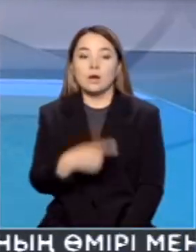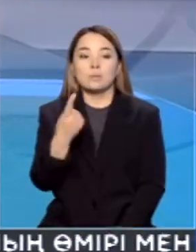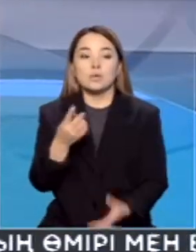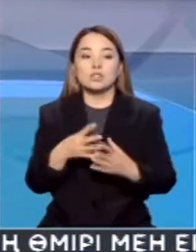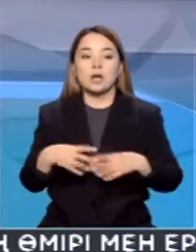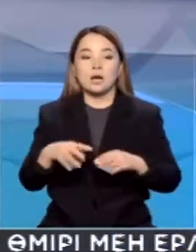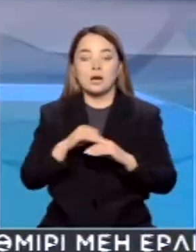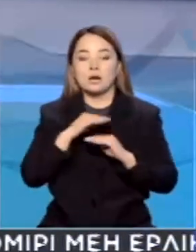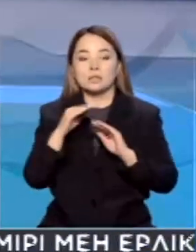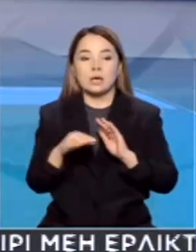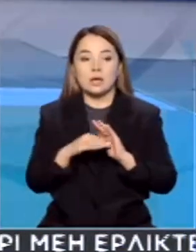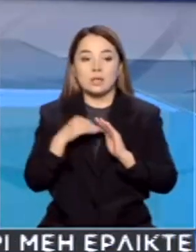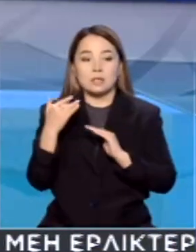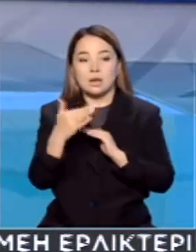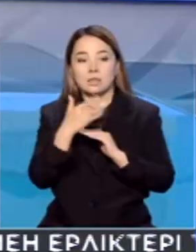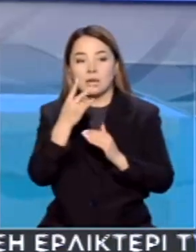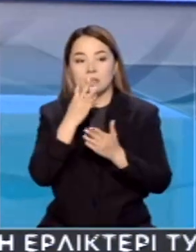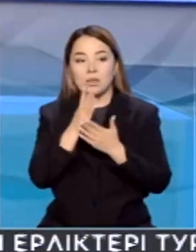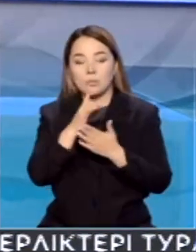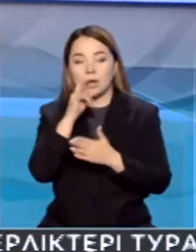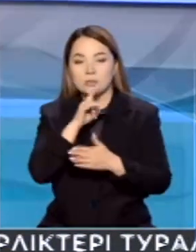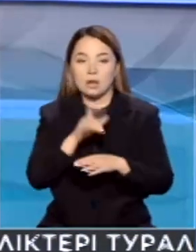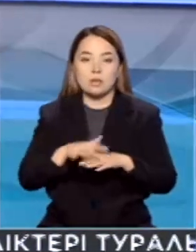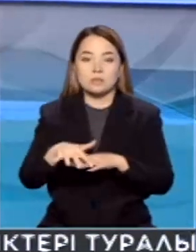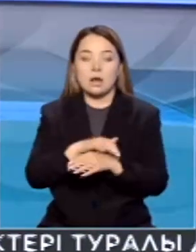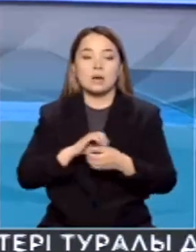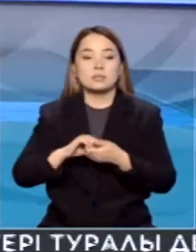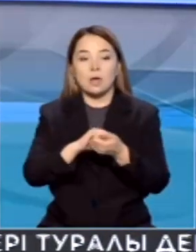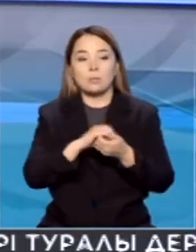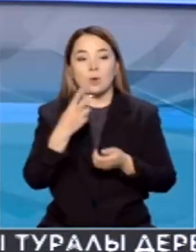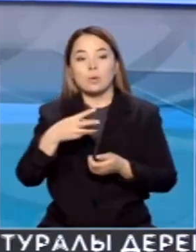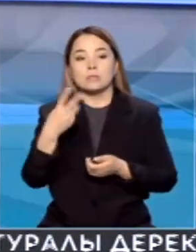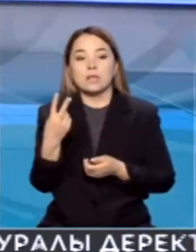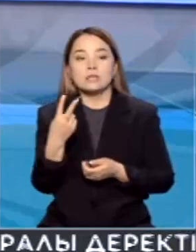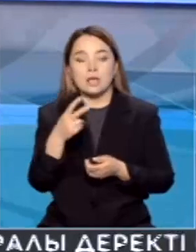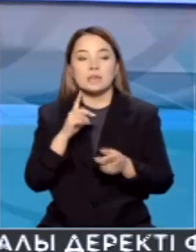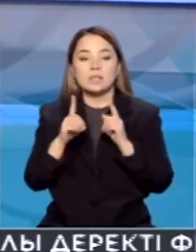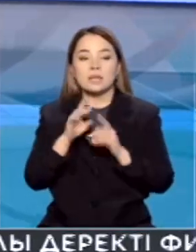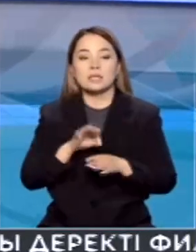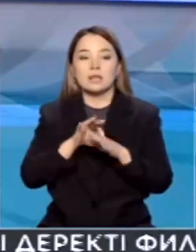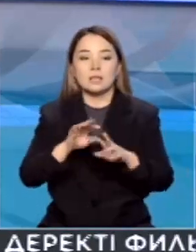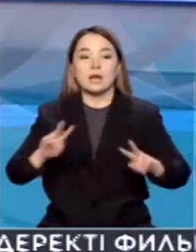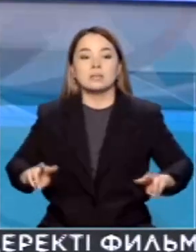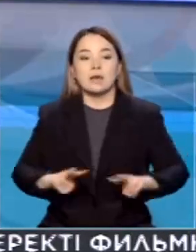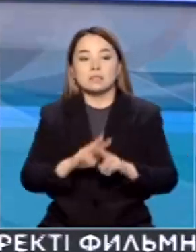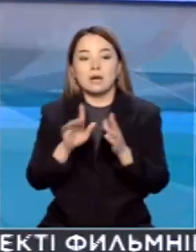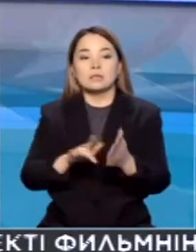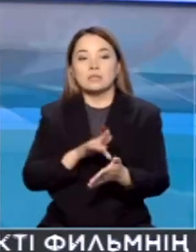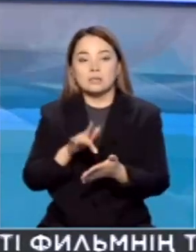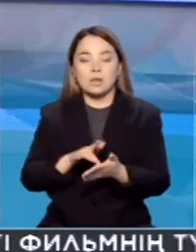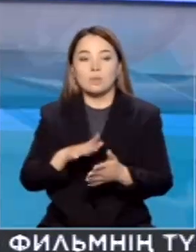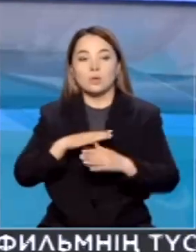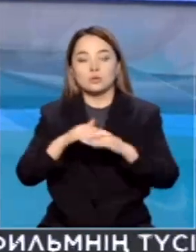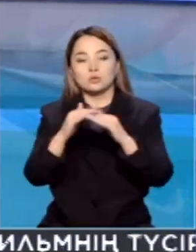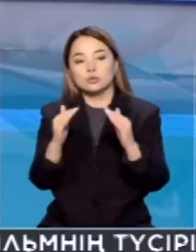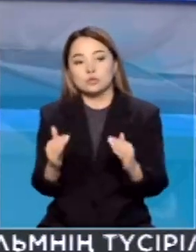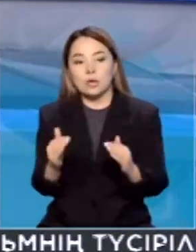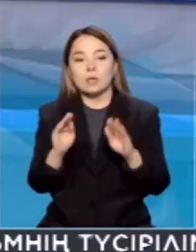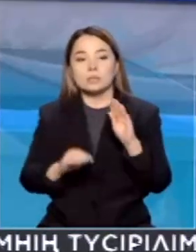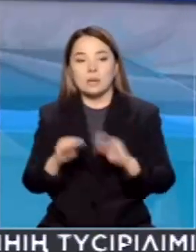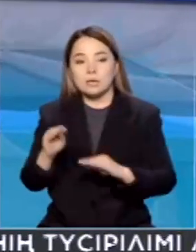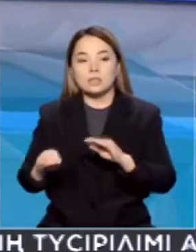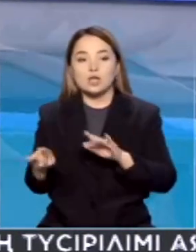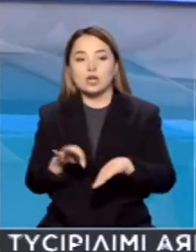Bir şangırak astında bugün Kazakstan Halk Assambleyesi'nin 32-ci sessiyası ayasında Елордада осындай тақырыпта кизи тугу шарасы өтіп